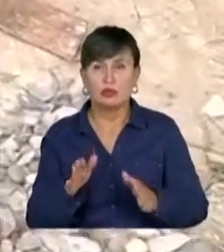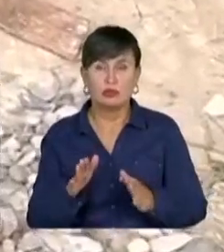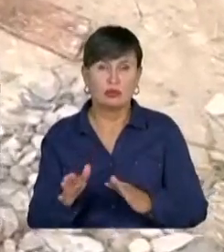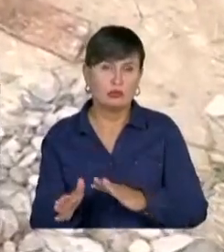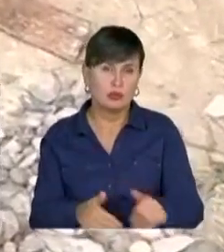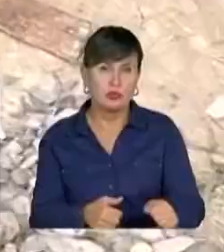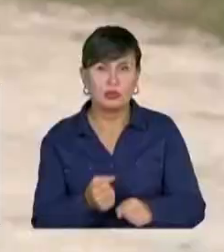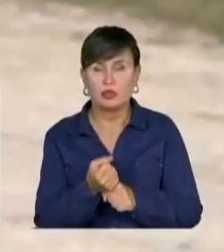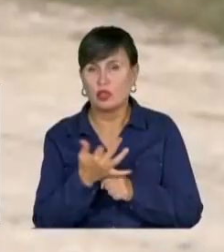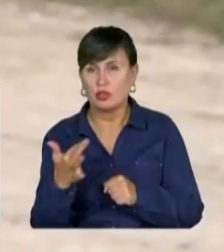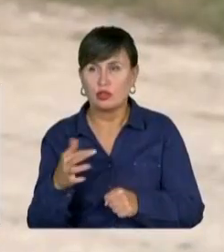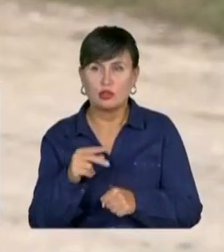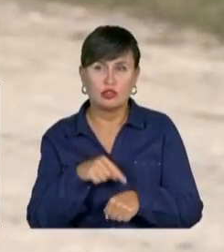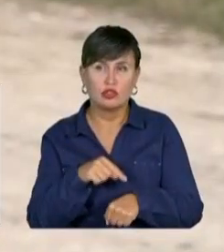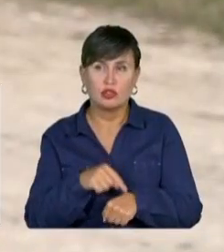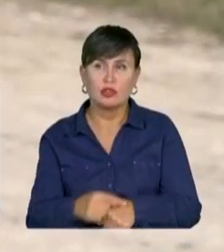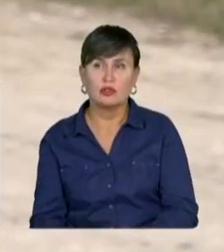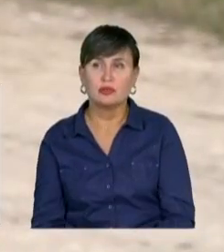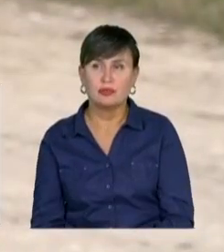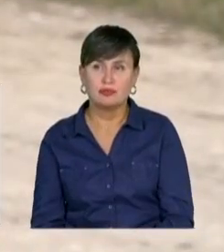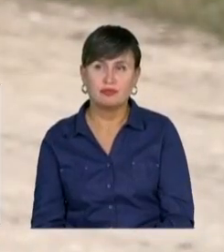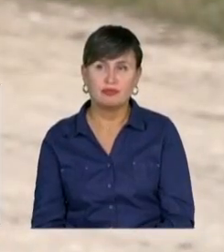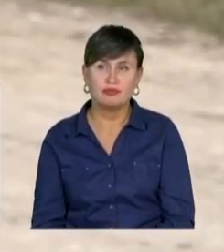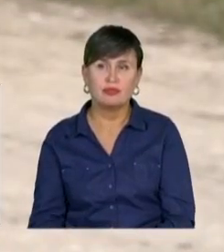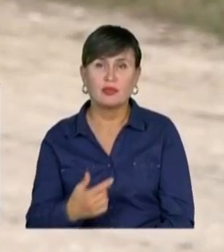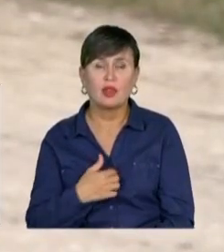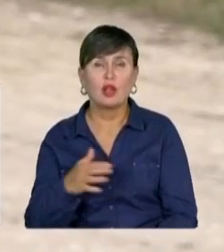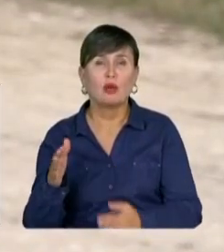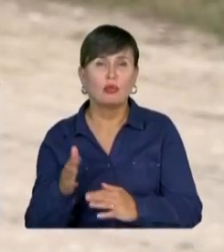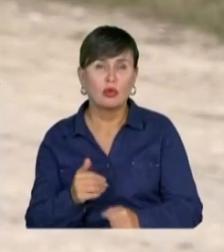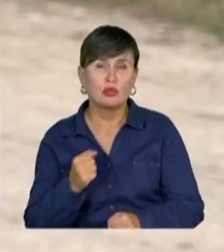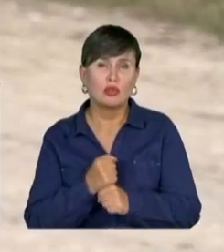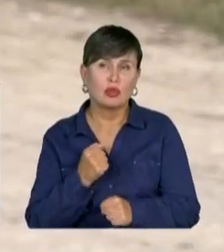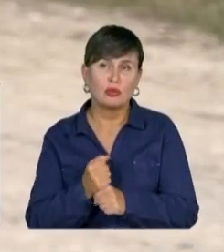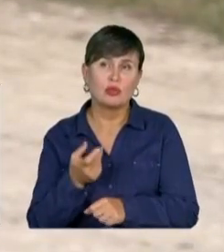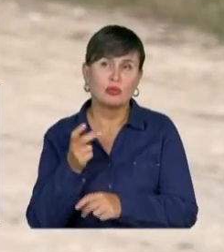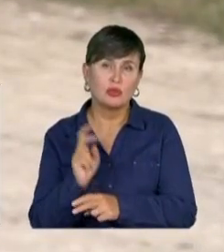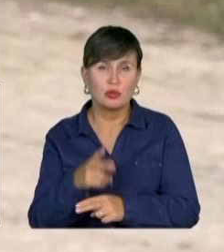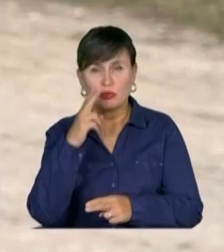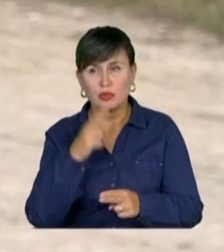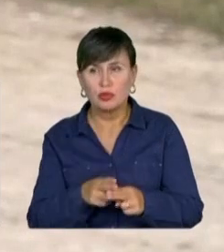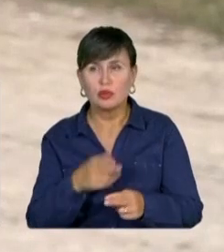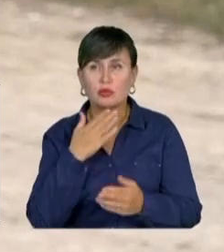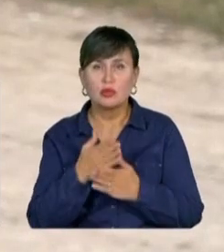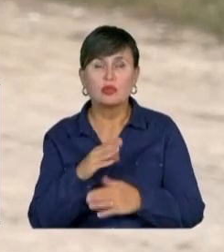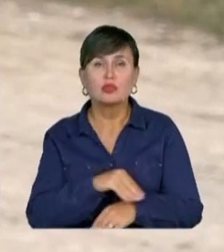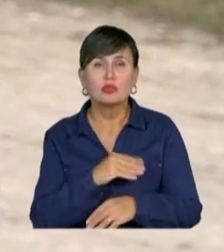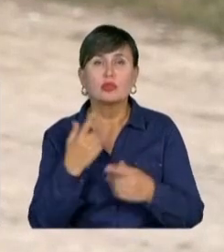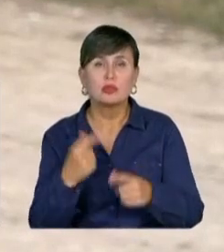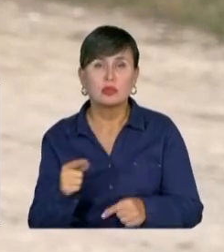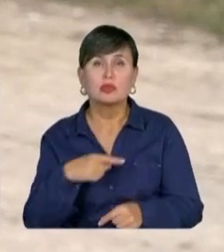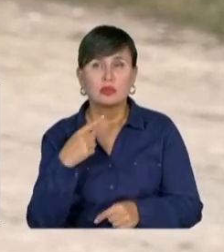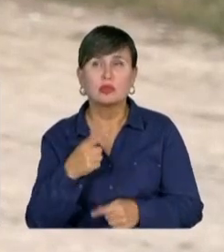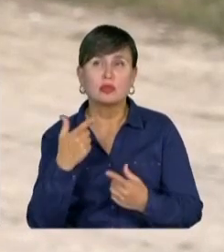спустя несколько часов. Я после работы пришла домой к своему братишке, спросила у его супруги, где он. Она